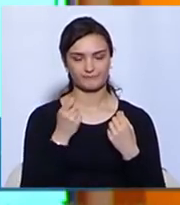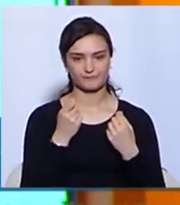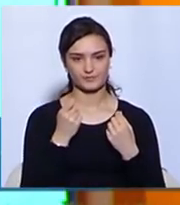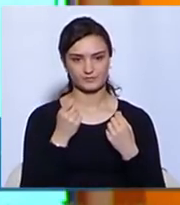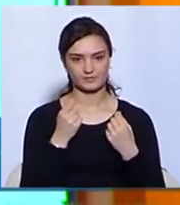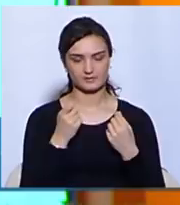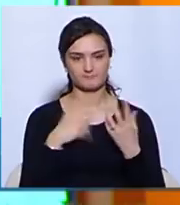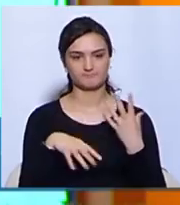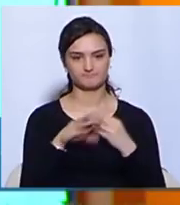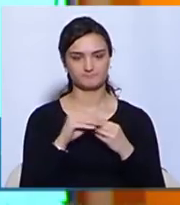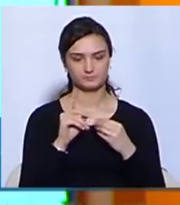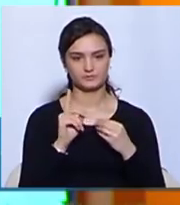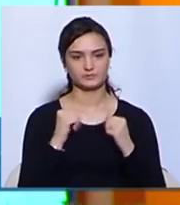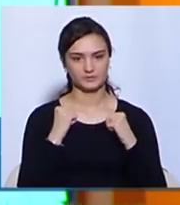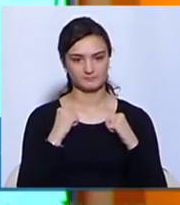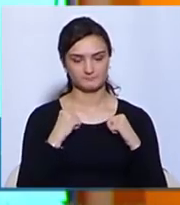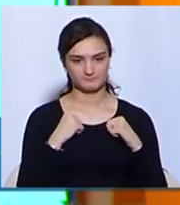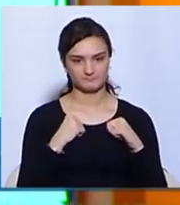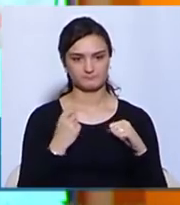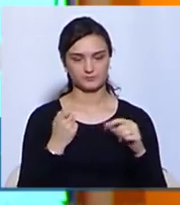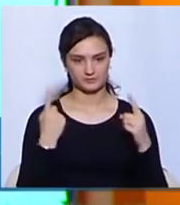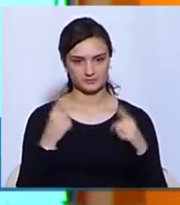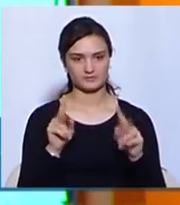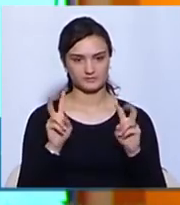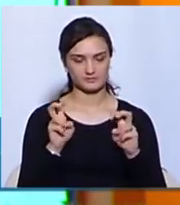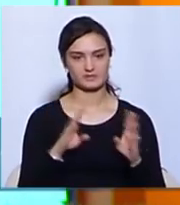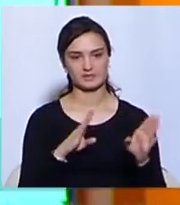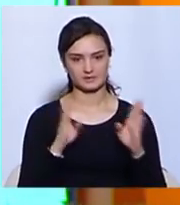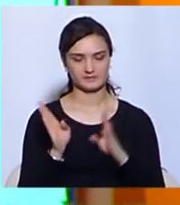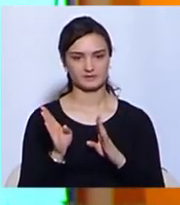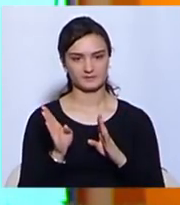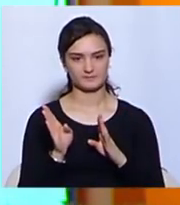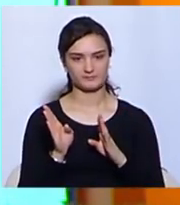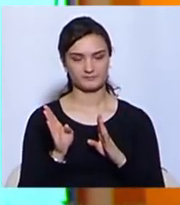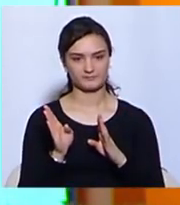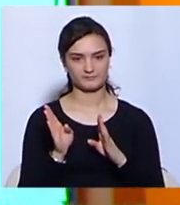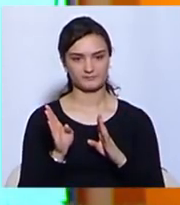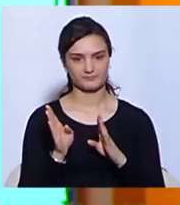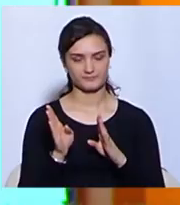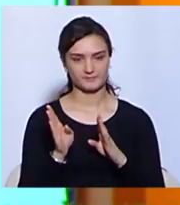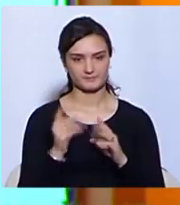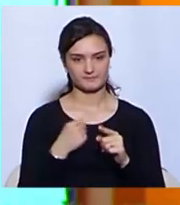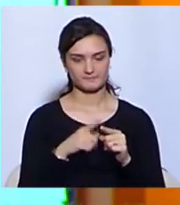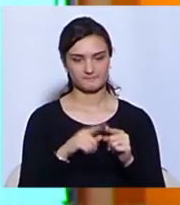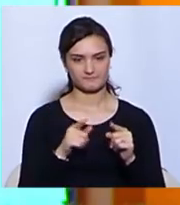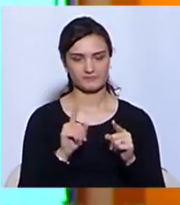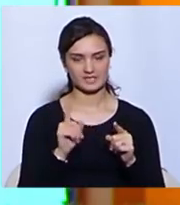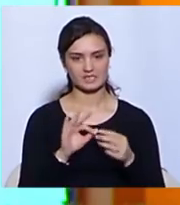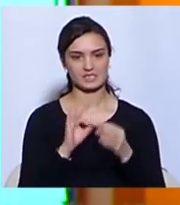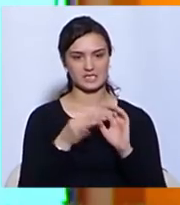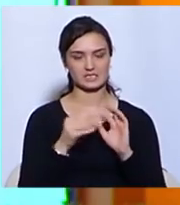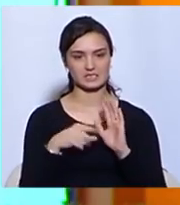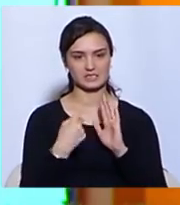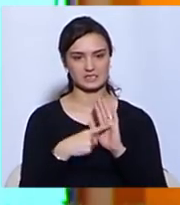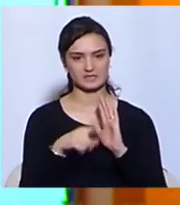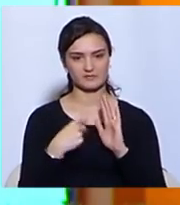ხანი ამოსუნთქვის შესაძლებლობა მოგცეთ და ცოტა სხვა თემაზე გადავიდეთ, სიამოვნებით ისმენთ. გარკვეულ ნაწილს